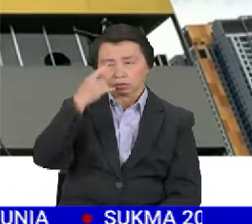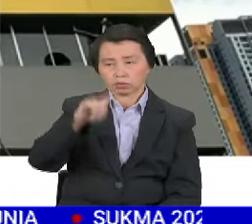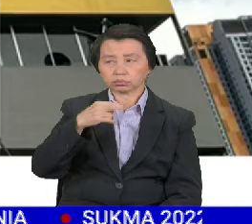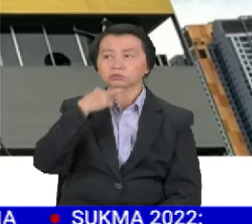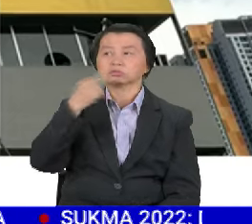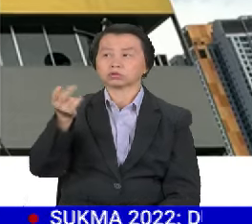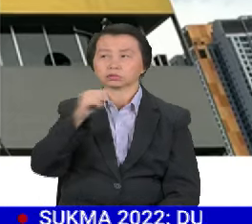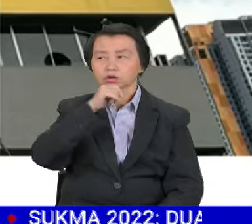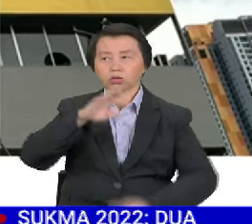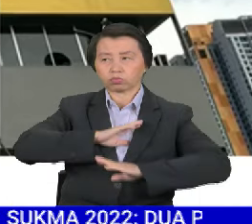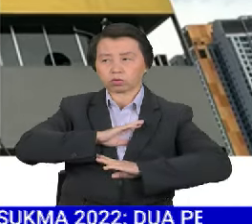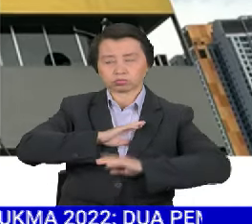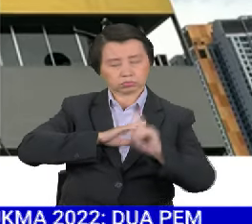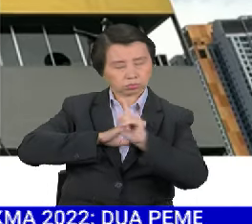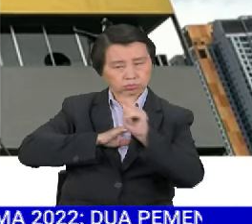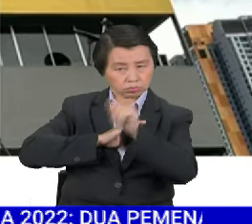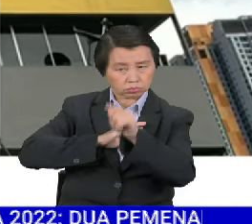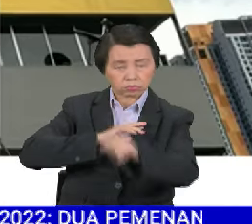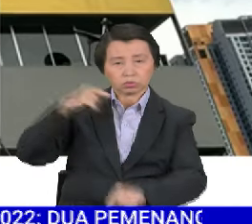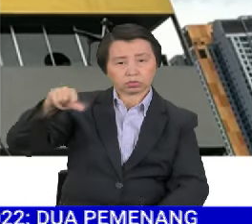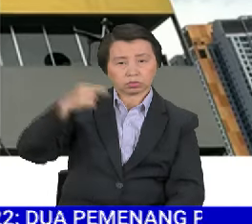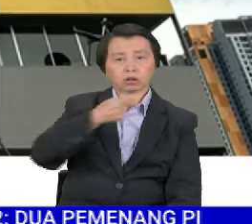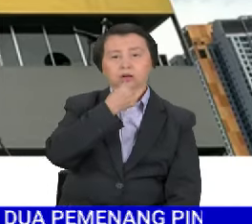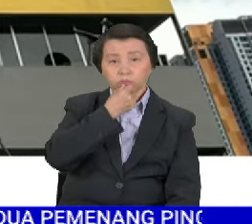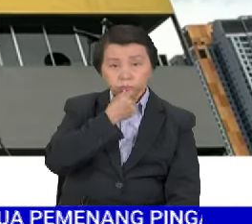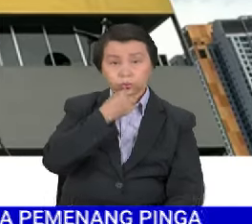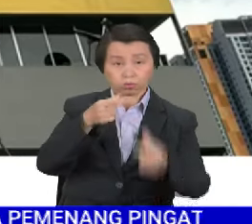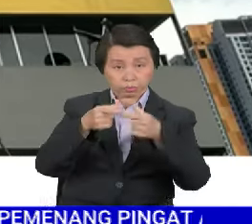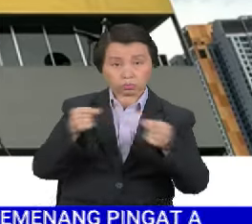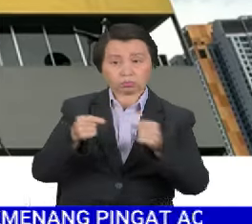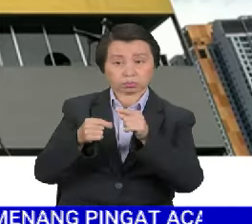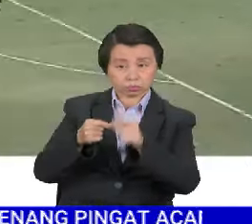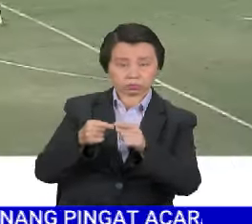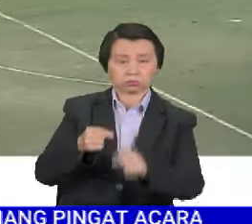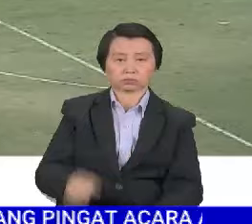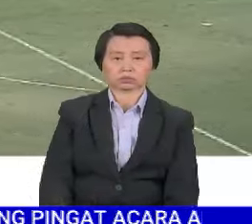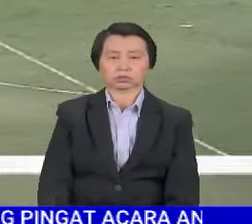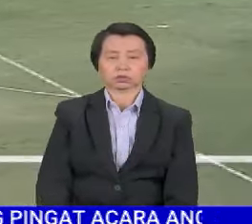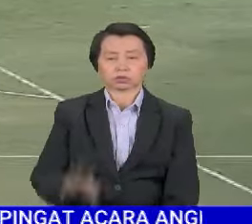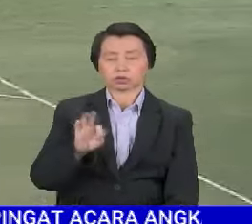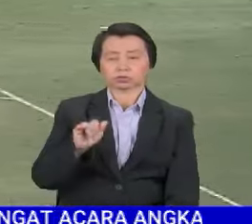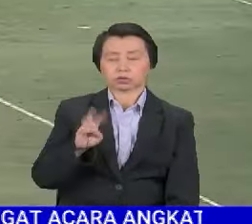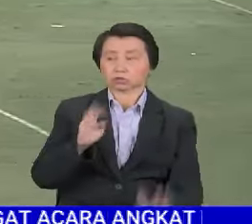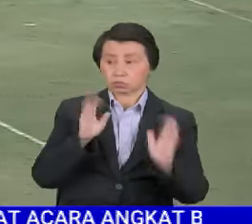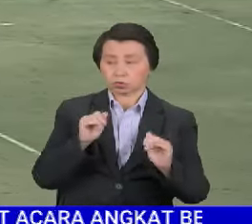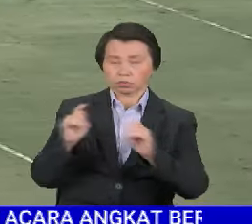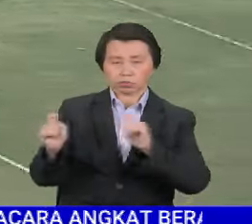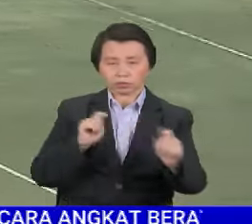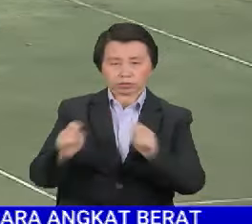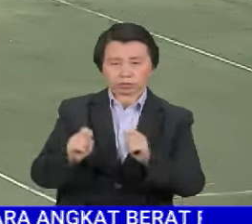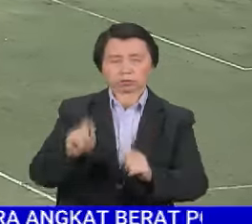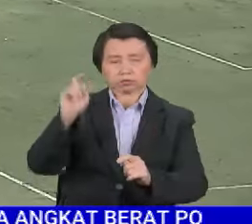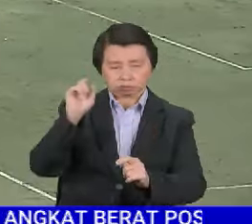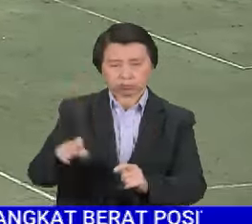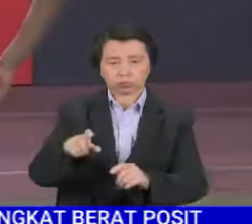menyuarakan ketidakpuas hati terhadap quality pengadil dari jepun berharap tindakan selanjutnya